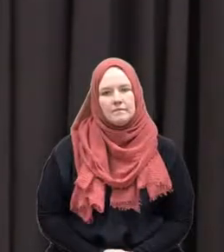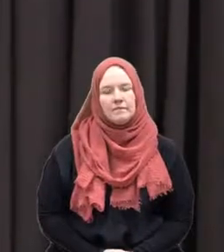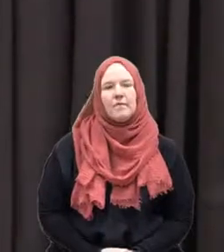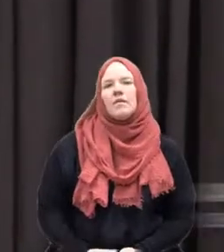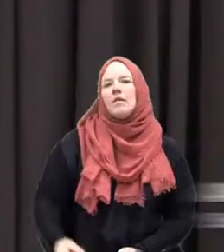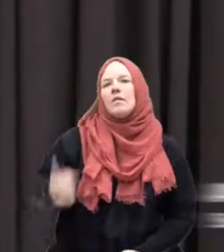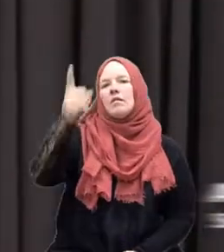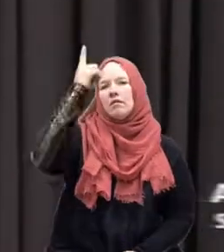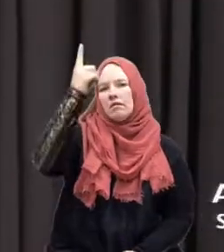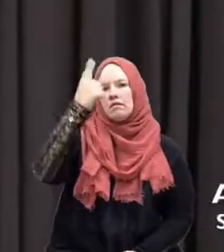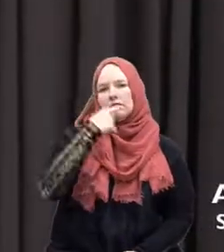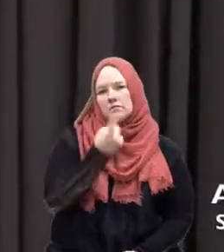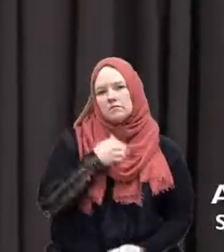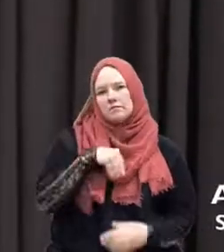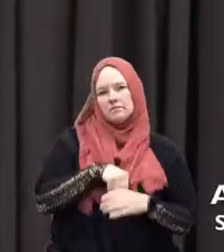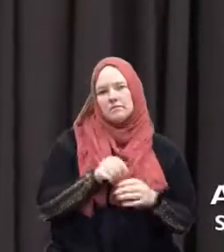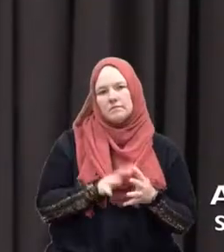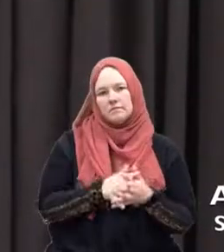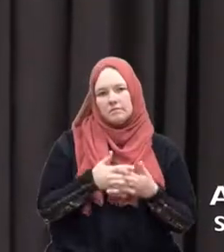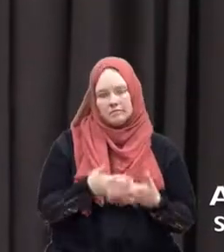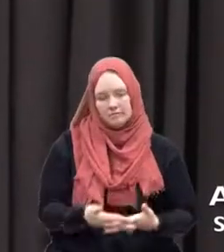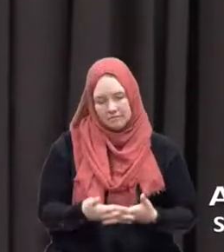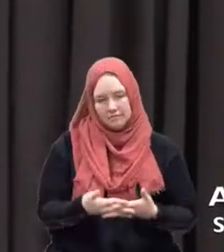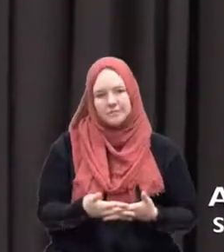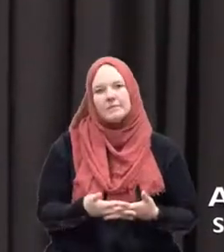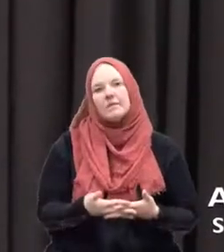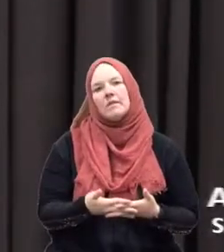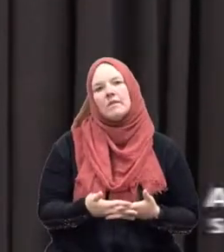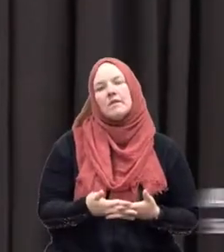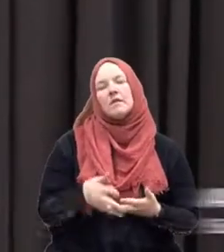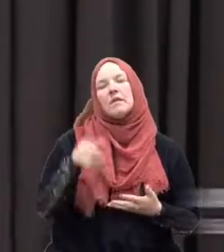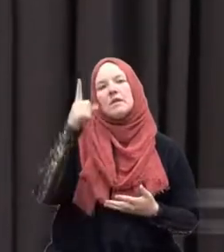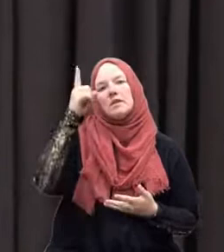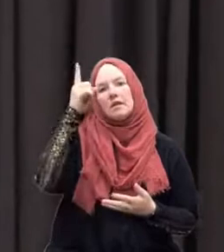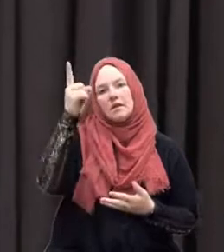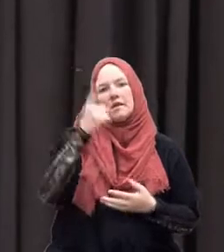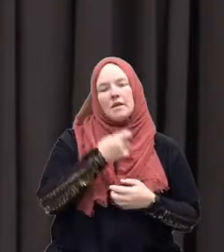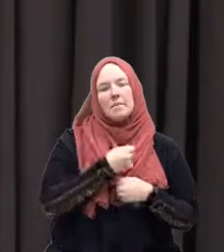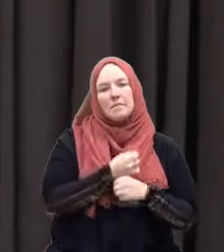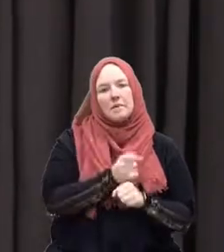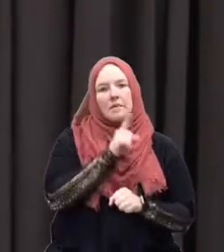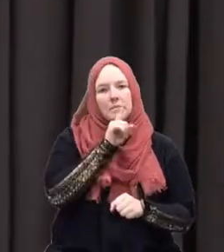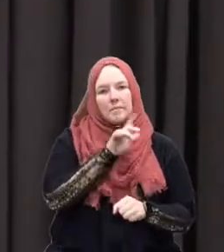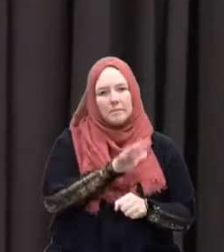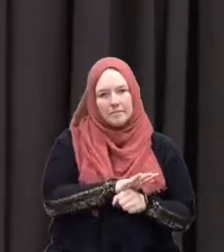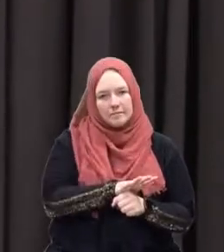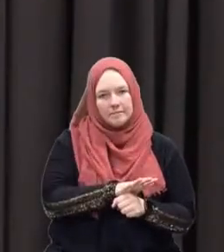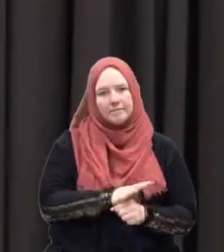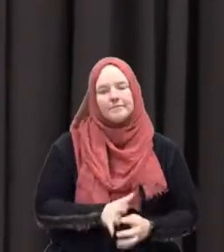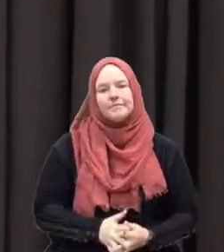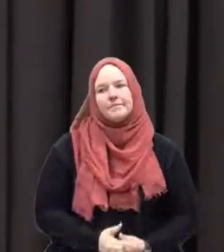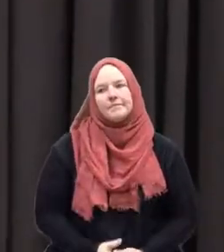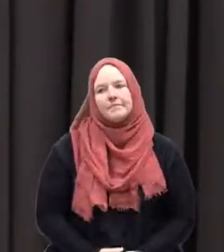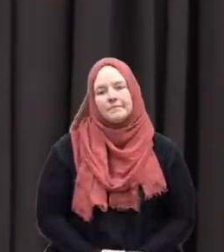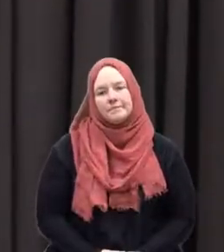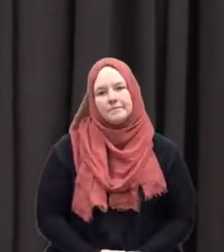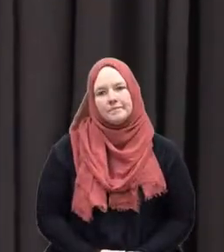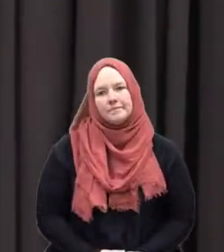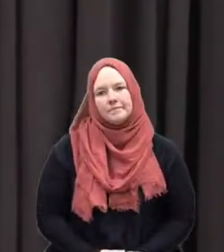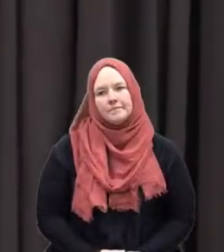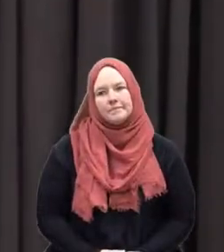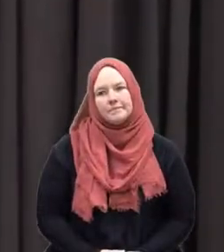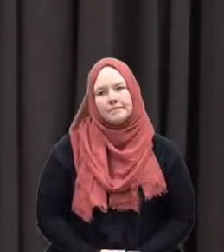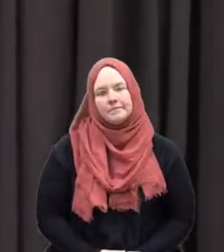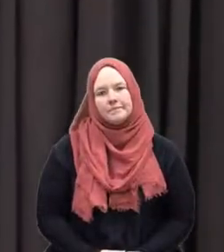الله سبحانه وتعالى tells us in the Quran that he has made a promise. وعد